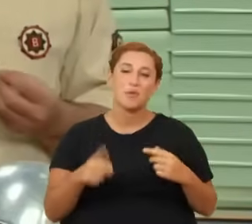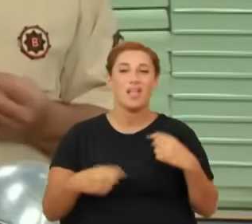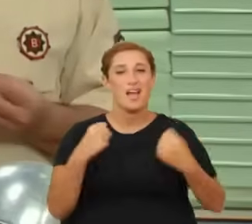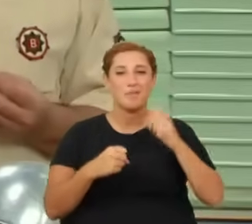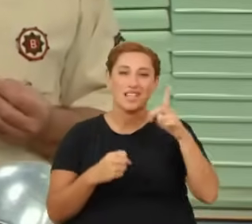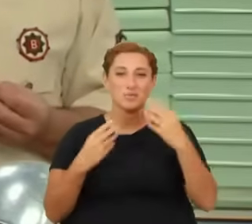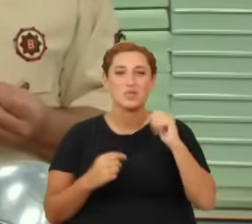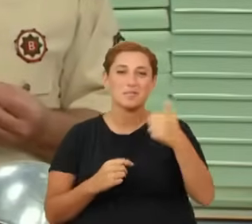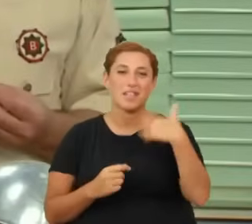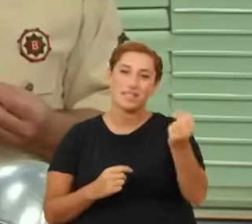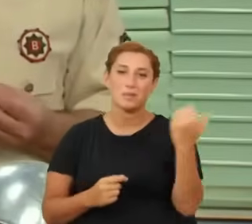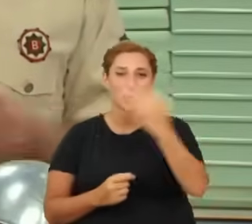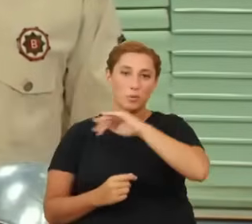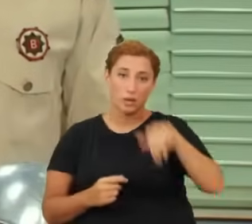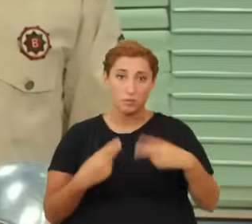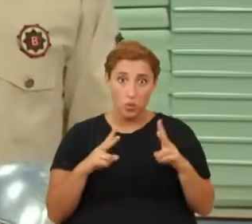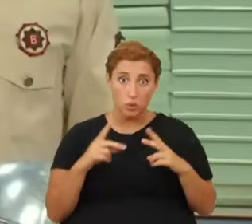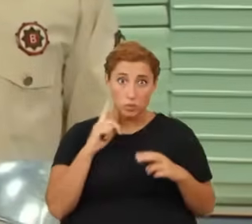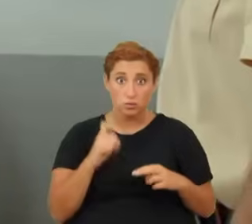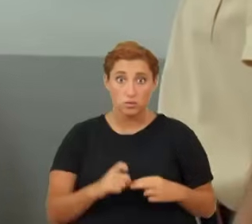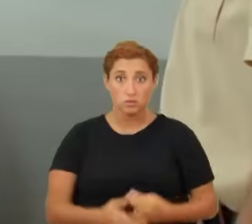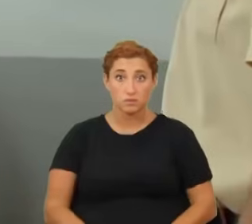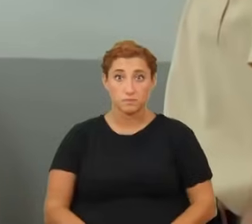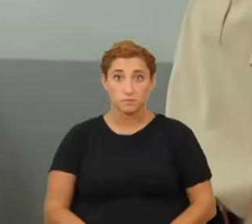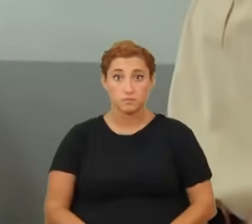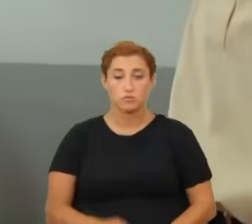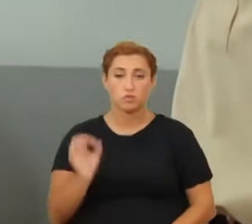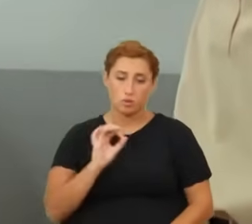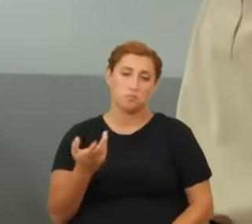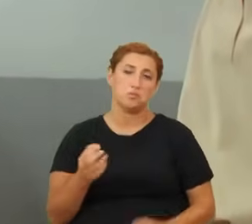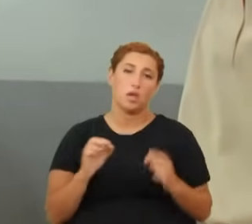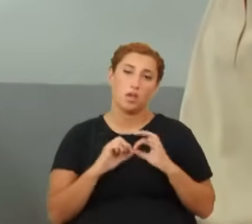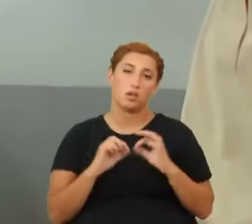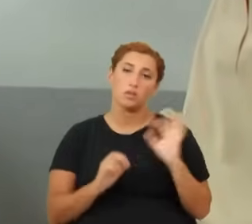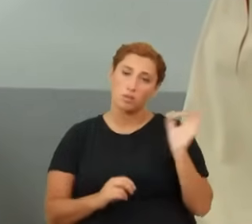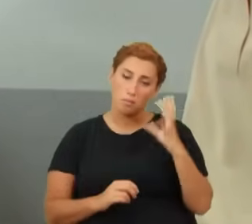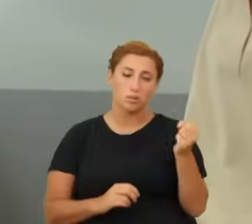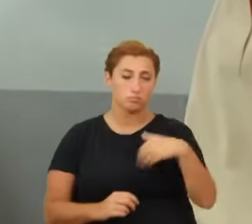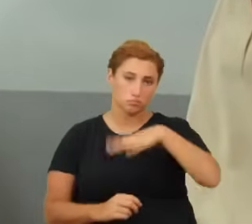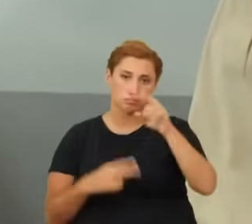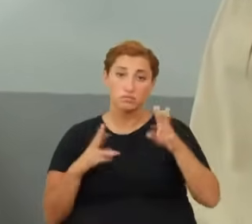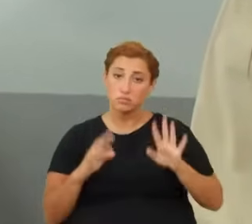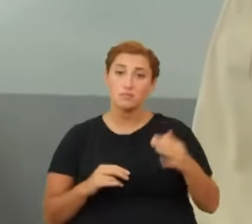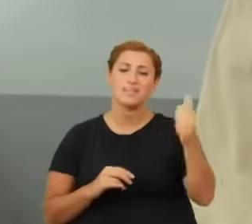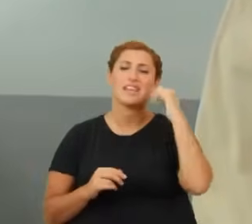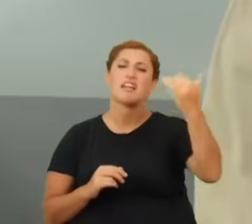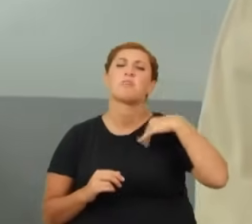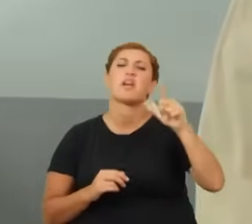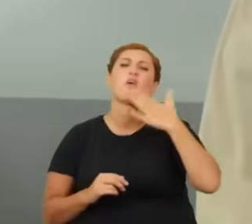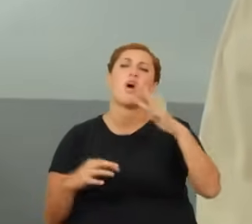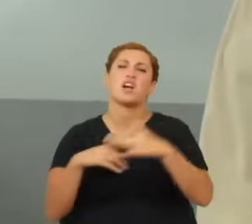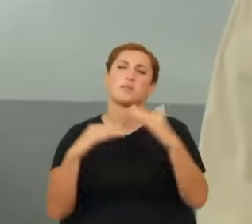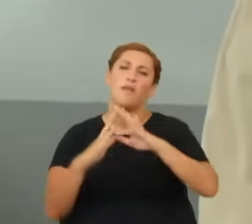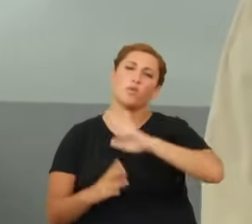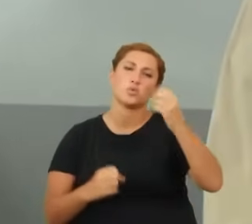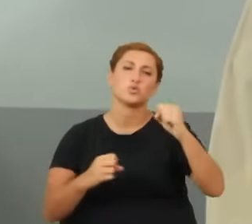araba lazım olduğu zaman alıp götürüp getirebilirim, öyle değil. Tabii Bekir. Tabii alıp götürebilirsin. Hatta geri getirmene de gerek yok. Akşam